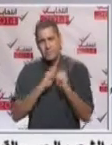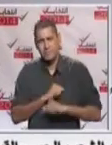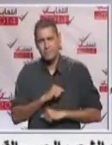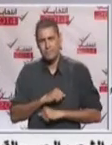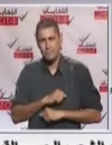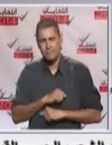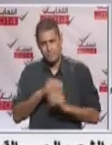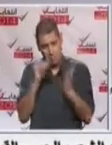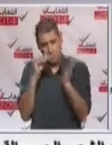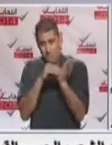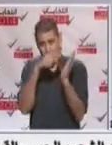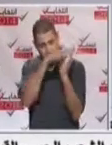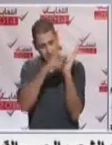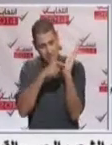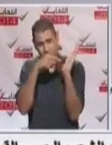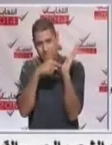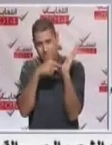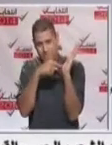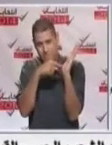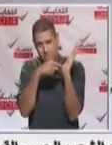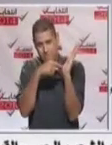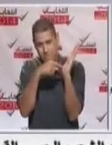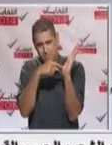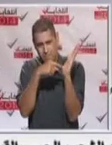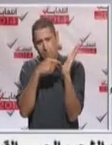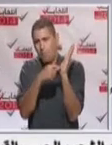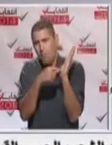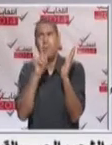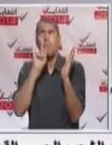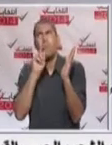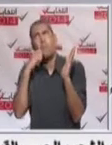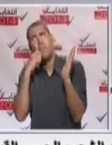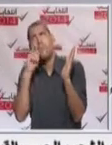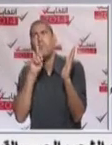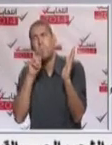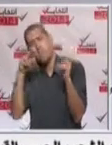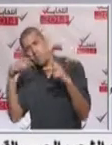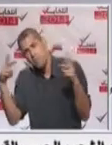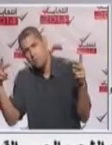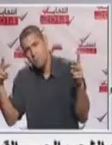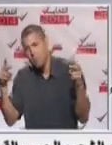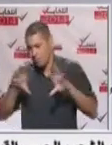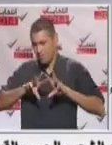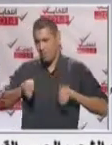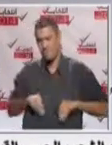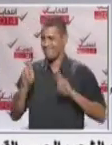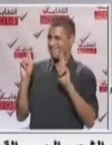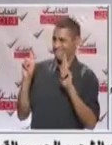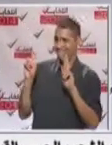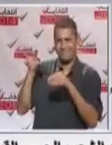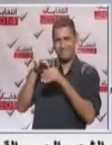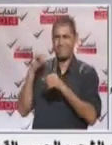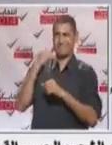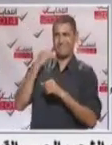وفي القائمة الاحتياطية أنس ملوش، أيمن الذفلاوي وذكرى ملوش. وفي الأخير أرجو أن تصوتوا لتيار